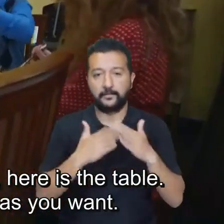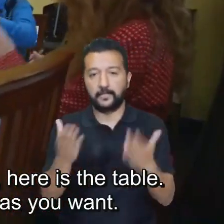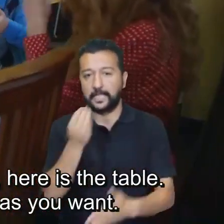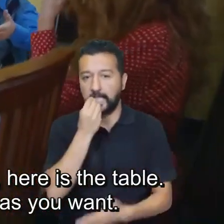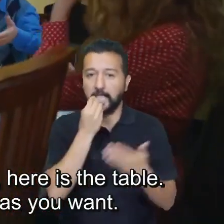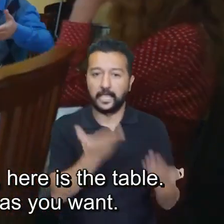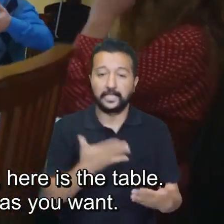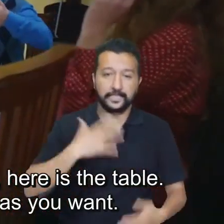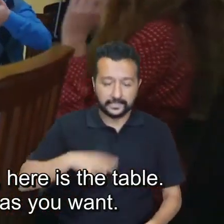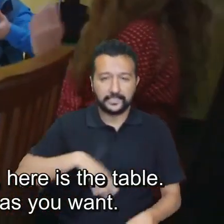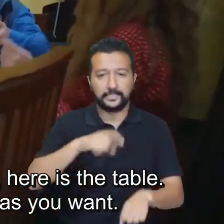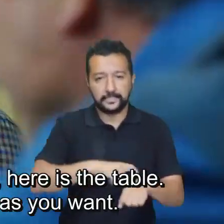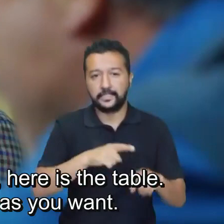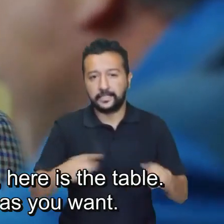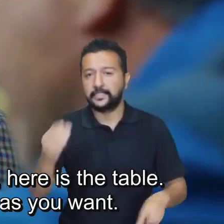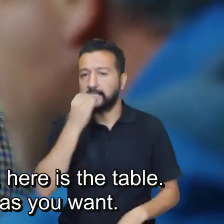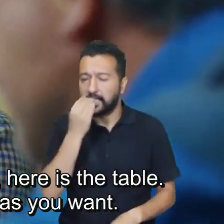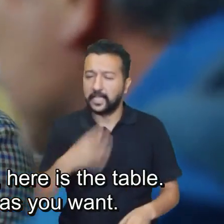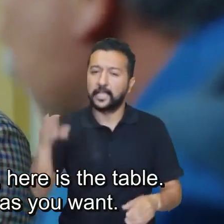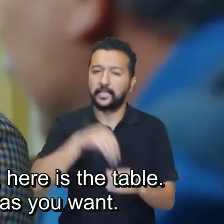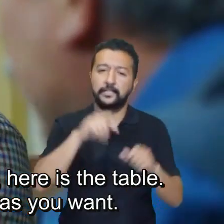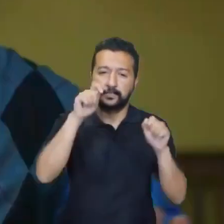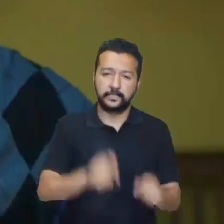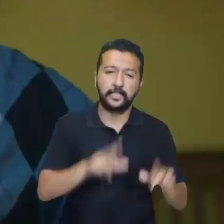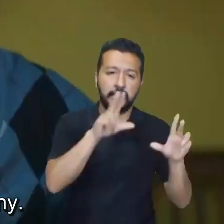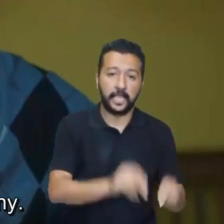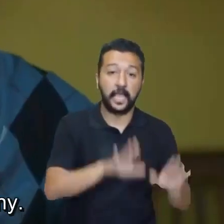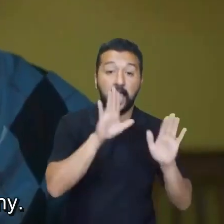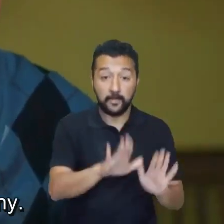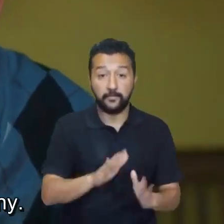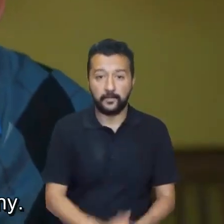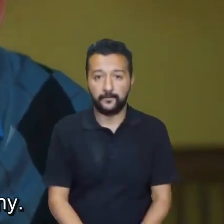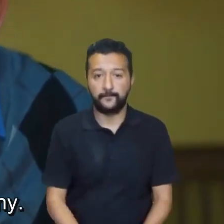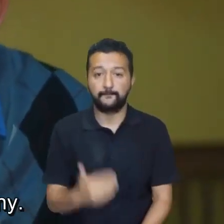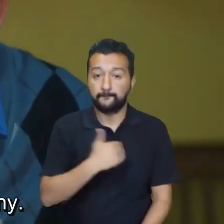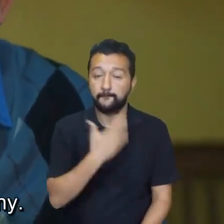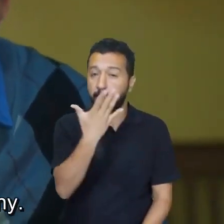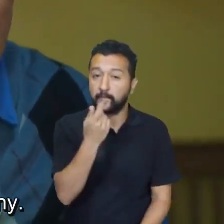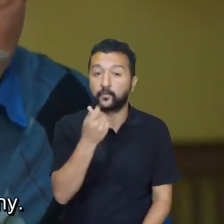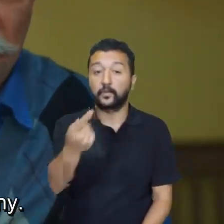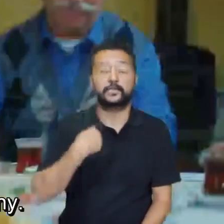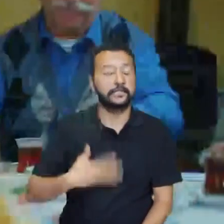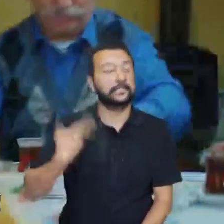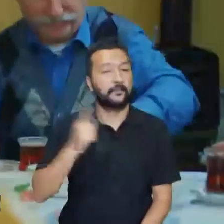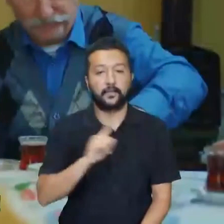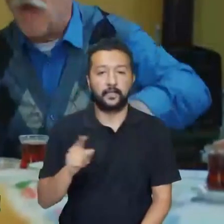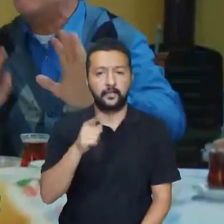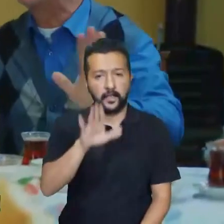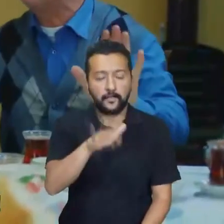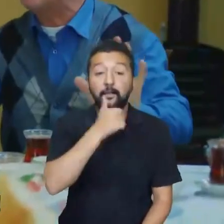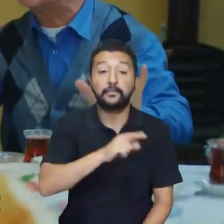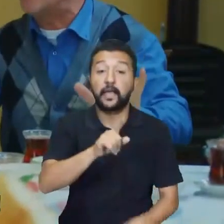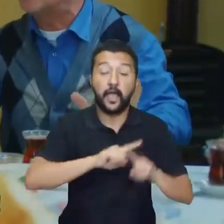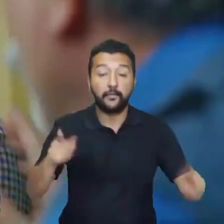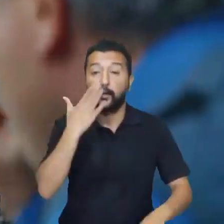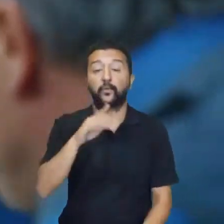İşte ev, işte sofra. İstediğin kadar ye, iç, yat, kalk. ama 5 kuruş isteme benden. Ama